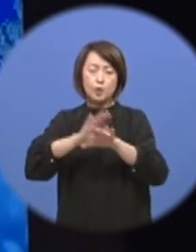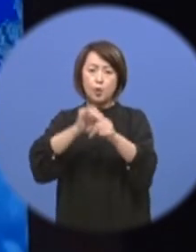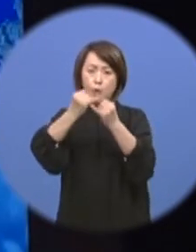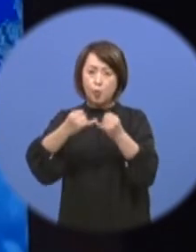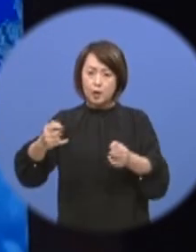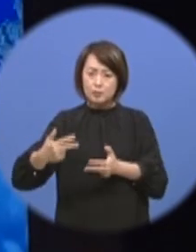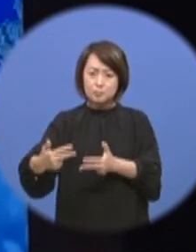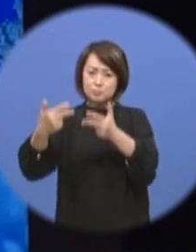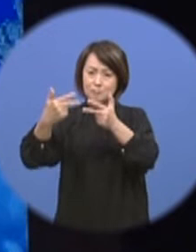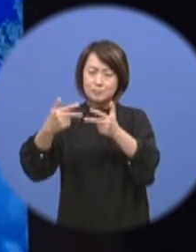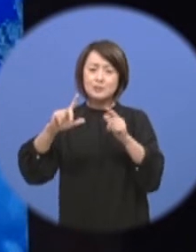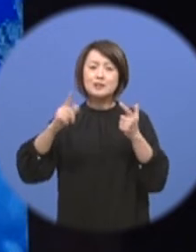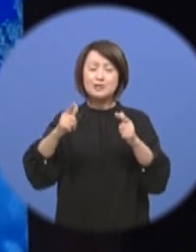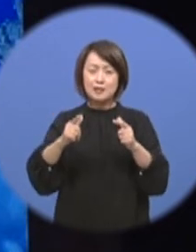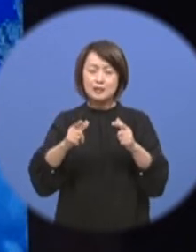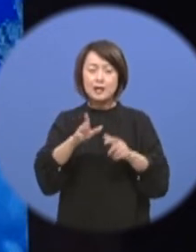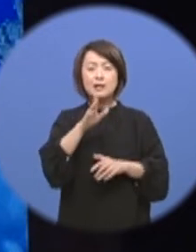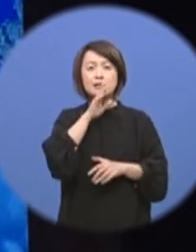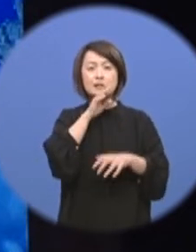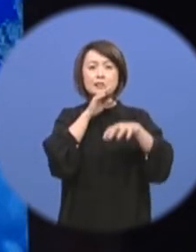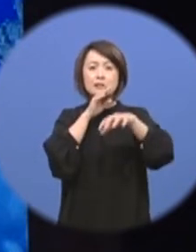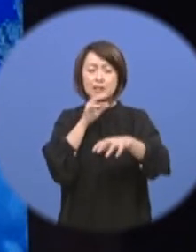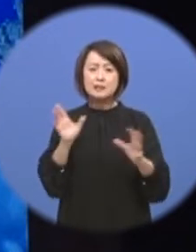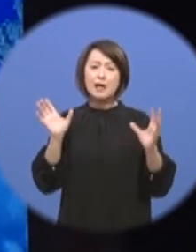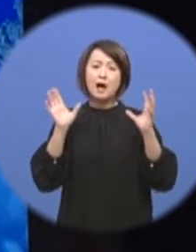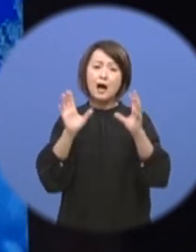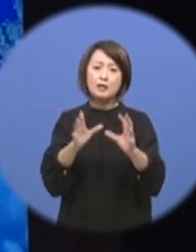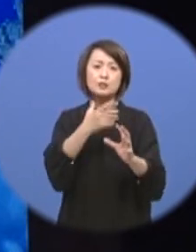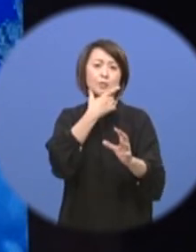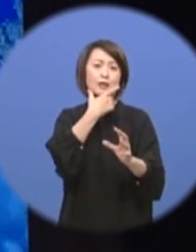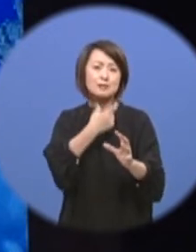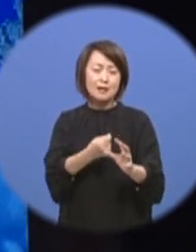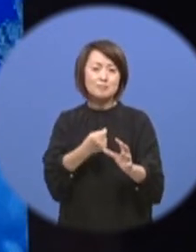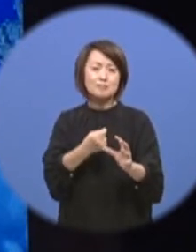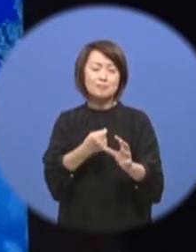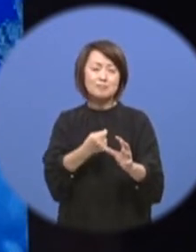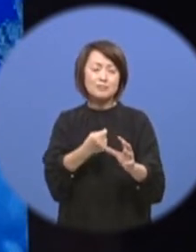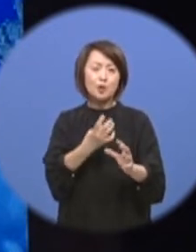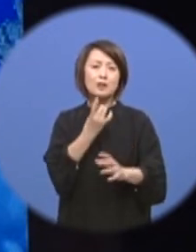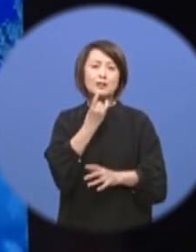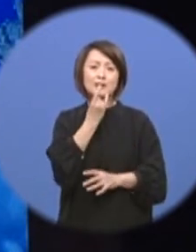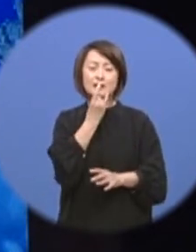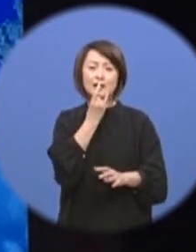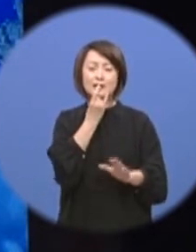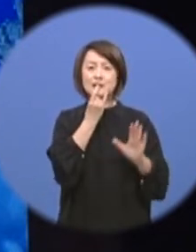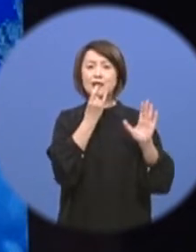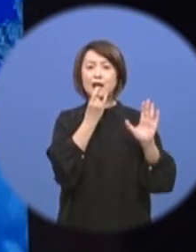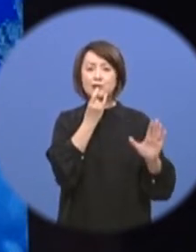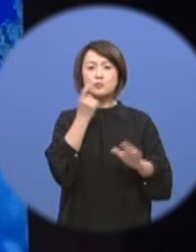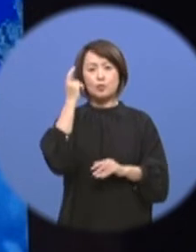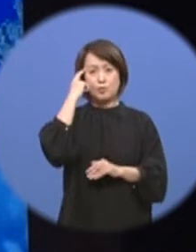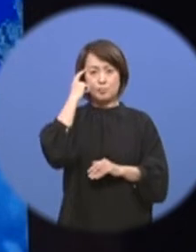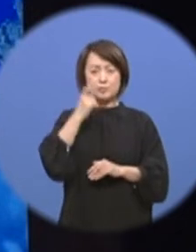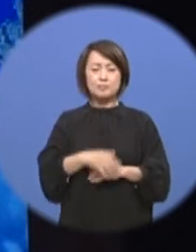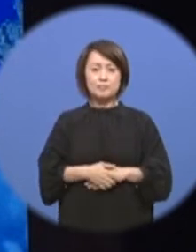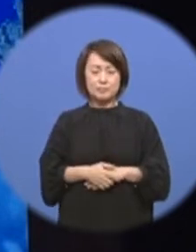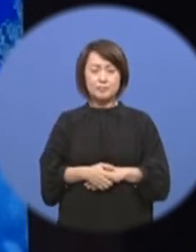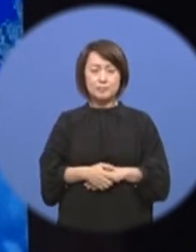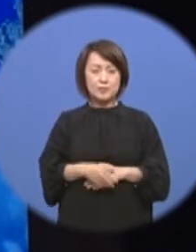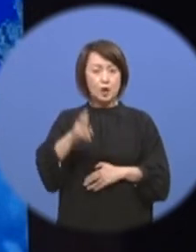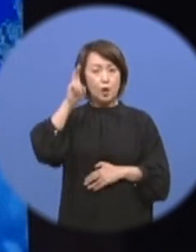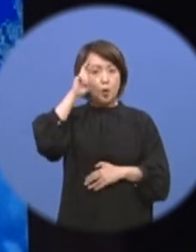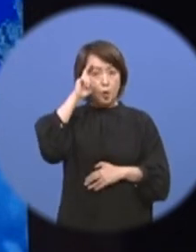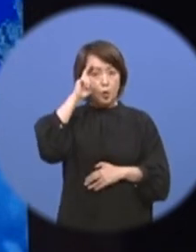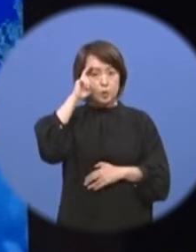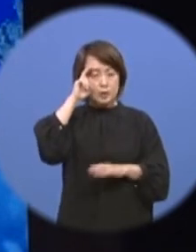集まろうとそういう集まりたいとそういうことを強く期待するようなタイミングになると思います大阪